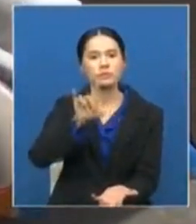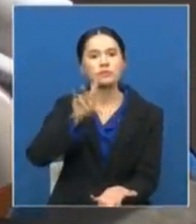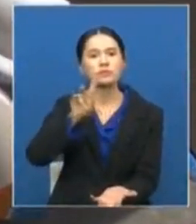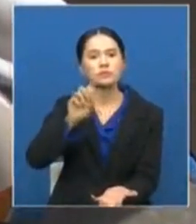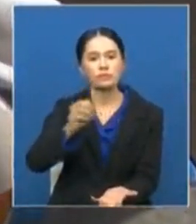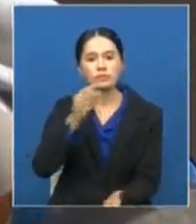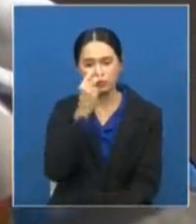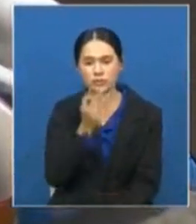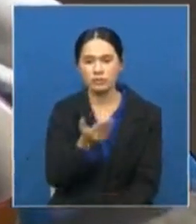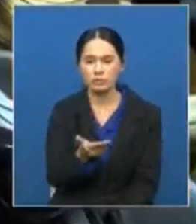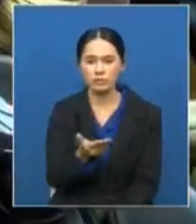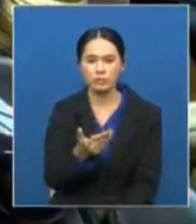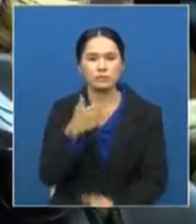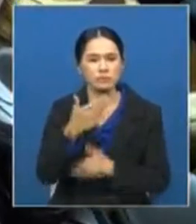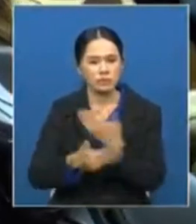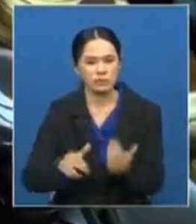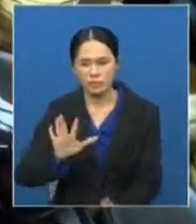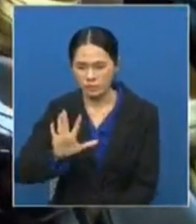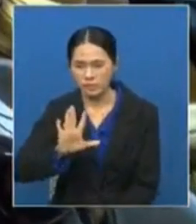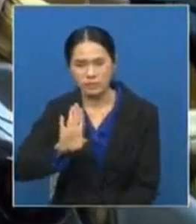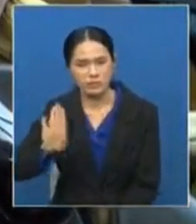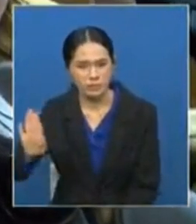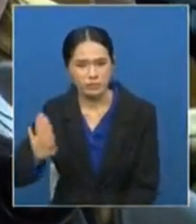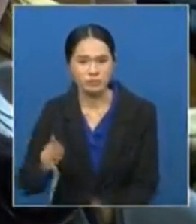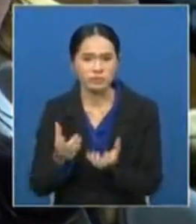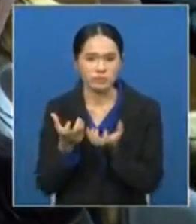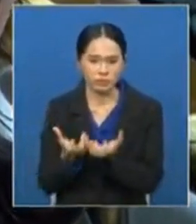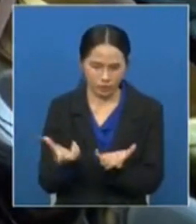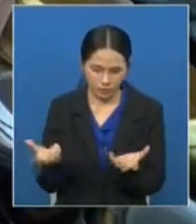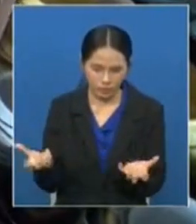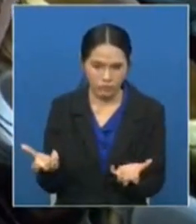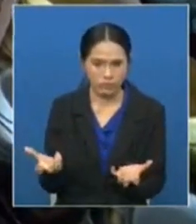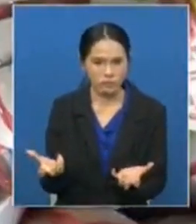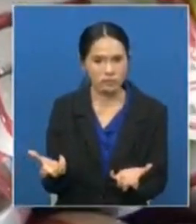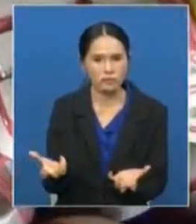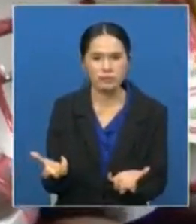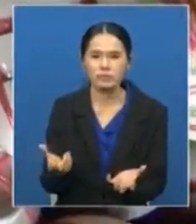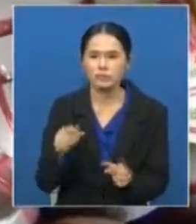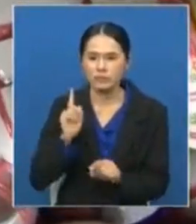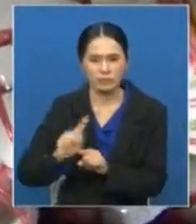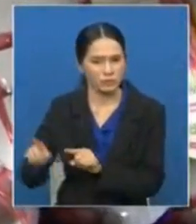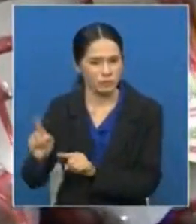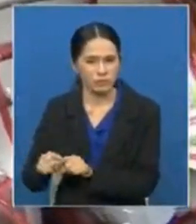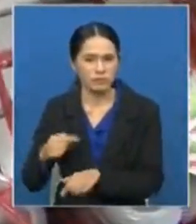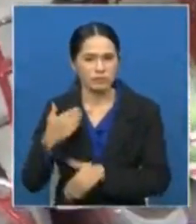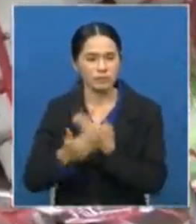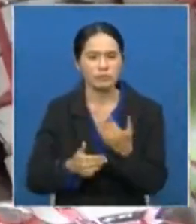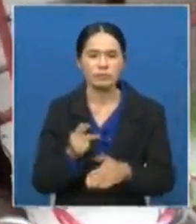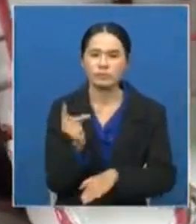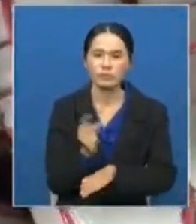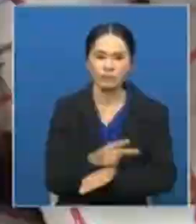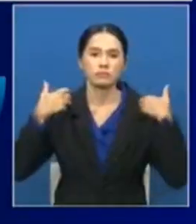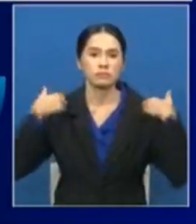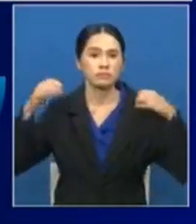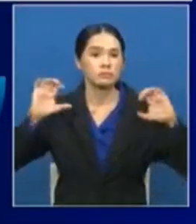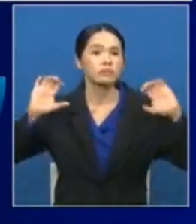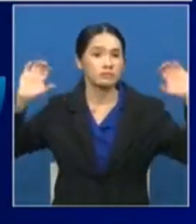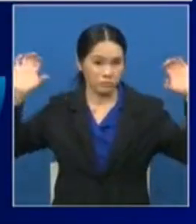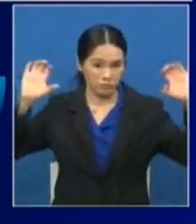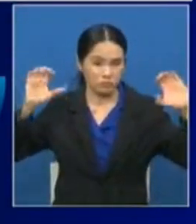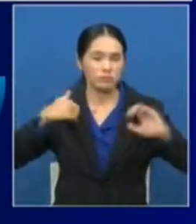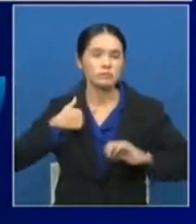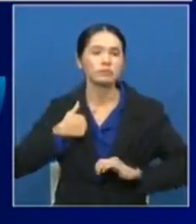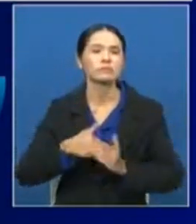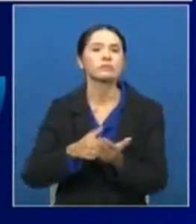ดูแล้วไปขายใบละ5บาทวัตถุดิบหรือ 5บาท แรงงานก็ไม่ 5บาทขายออนไลน์ผ่านทางแพลตฟอร์มออนไลน์เร่งด